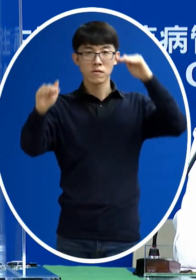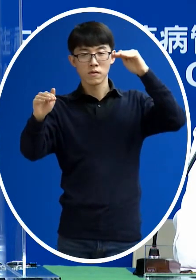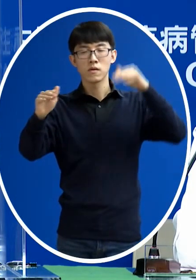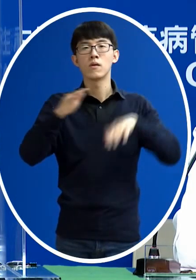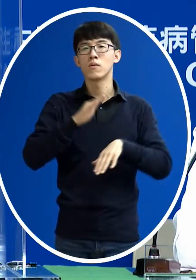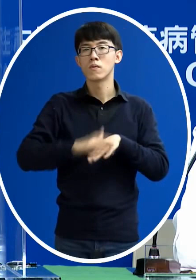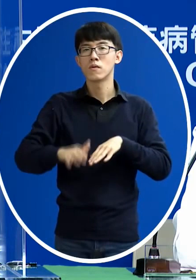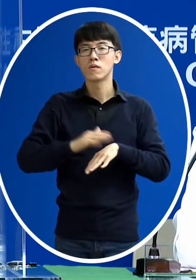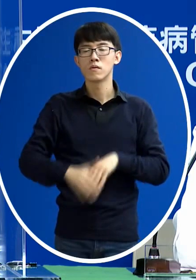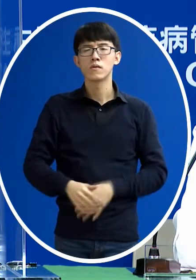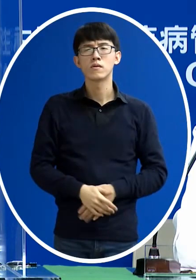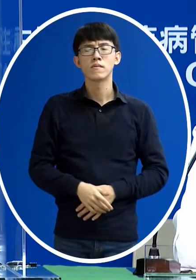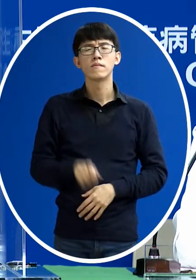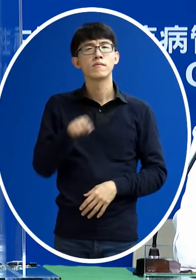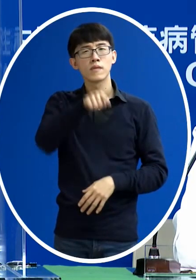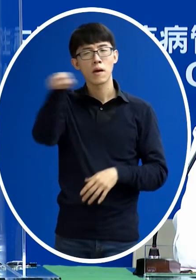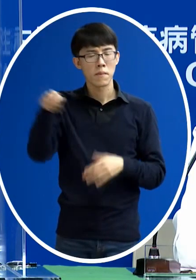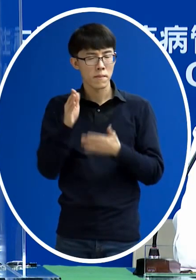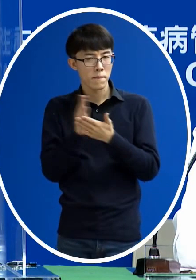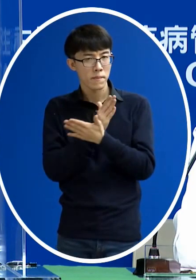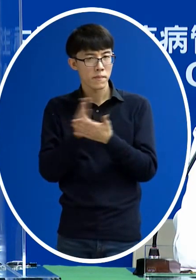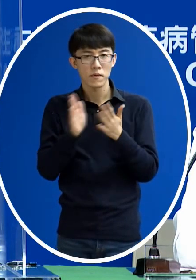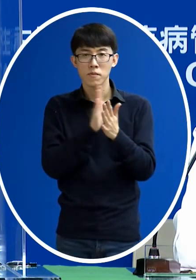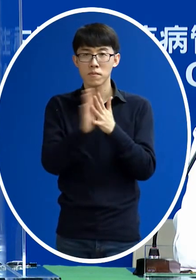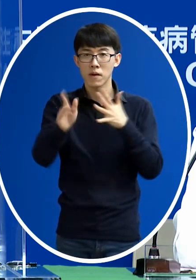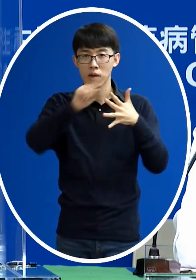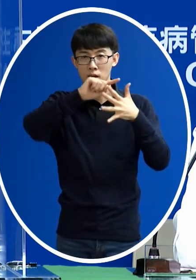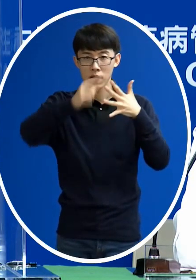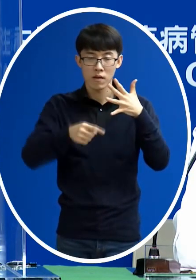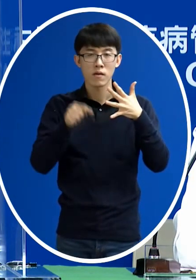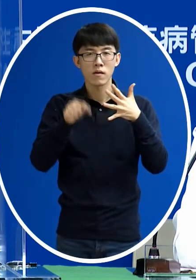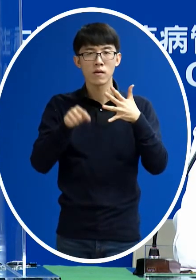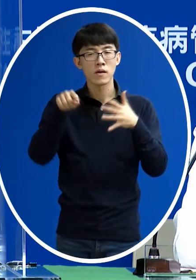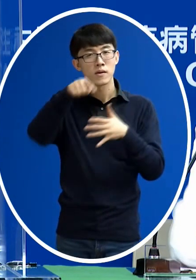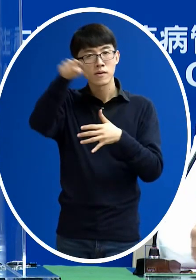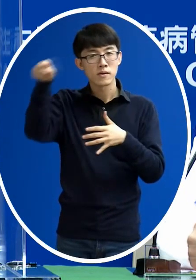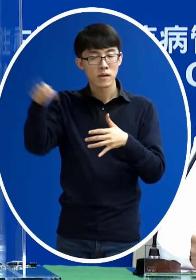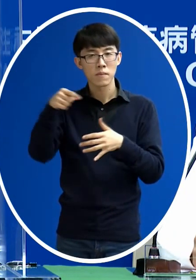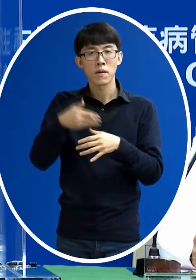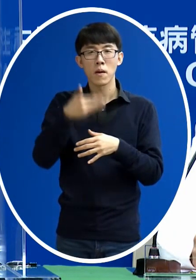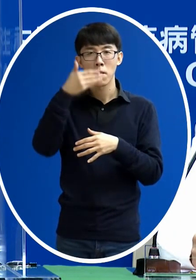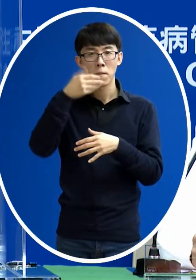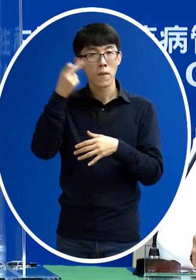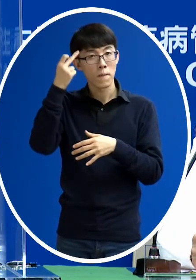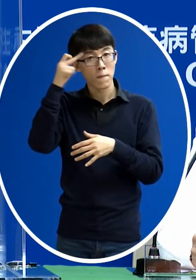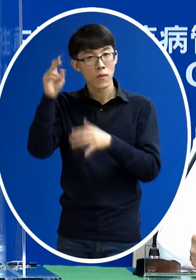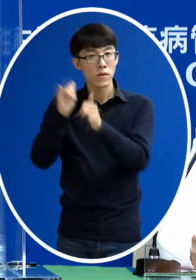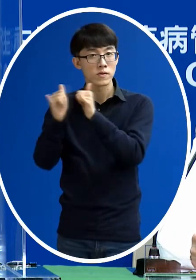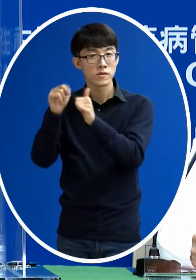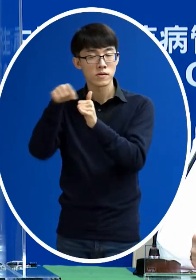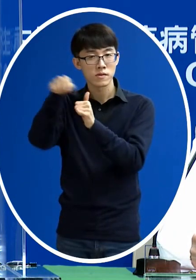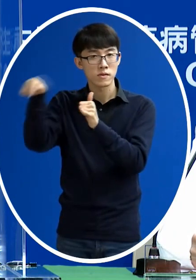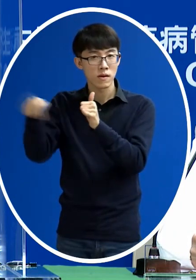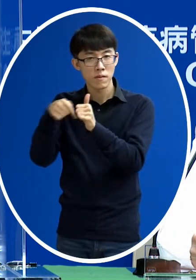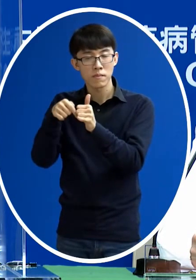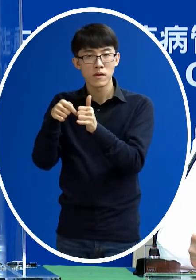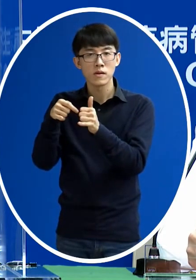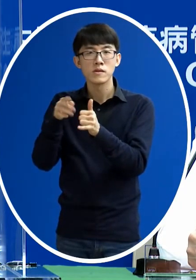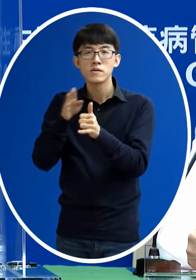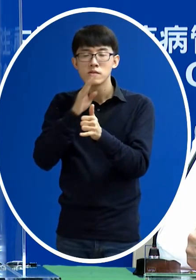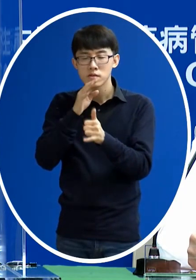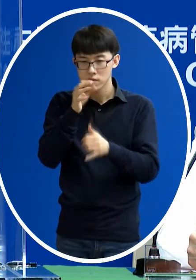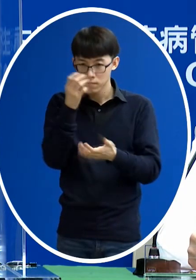有它的一个代表的意义了哈。那蓬勃的主要是防疫的韧性，其实它主要是看社会开放的一个情